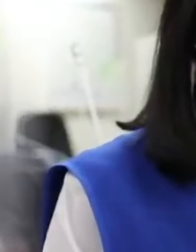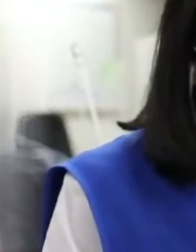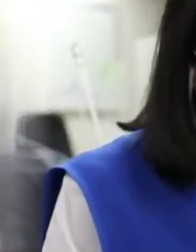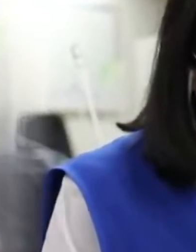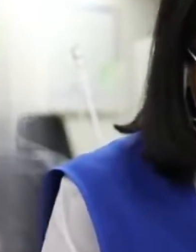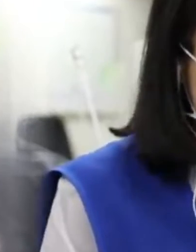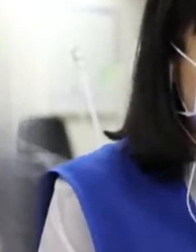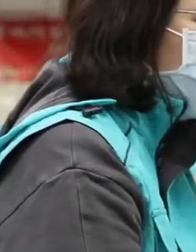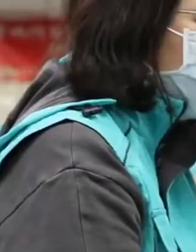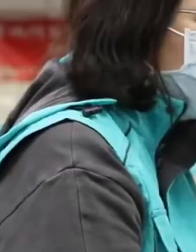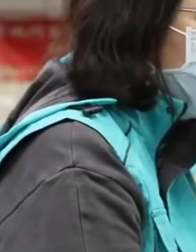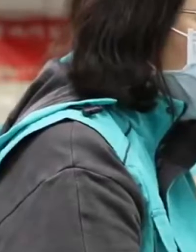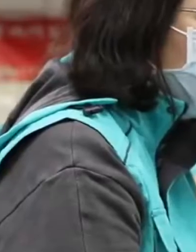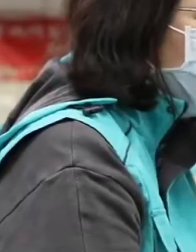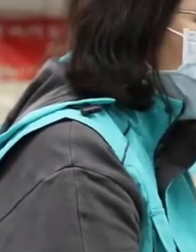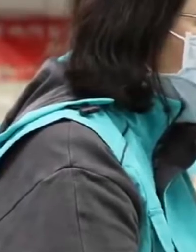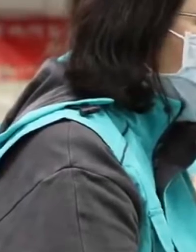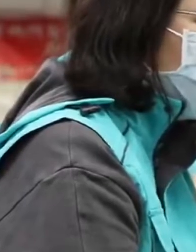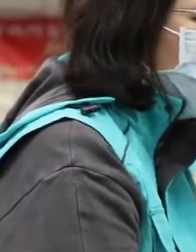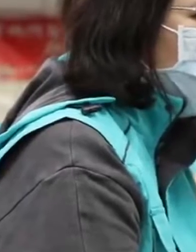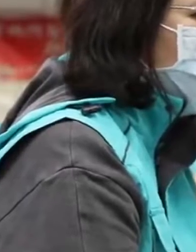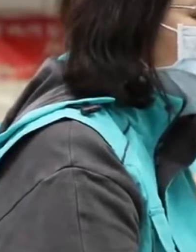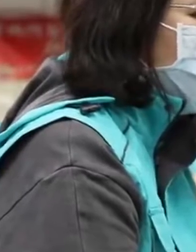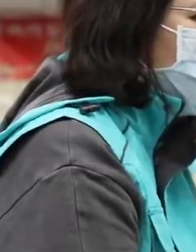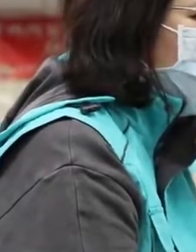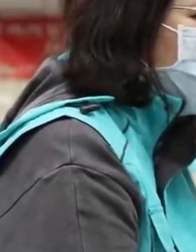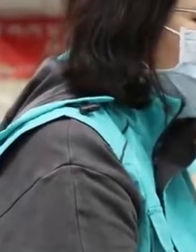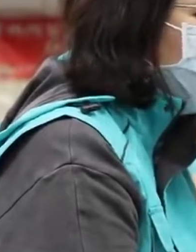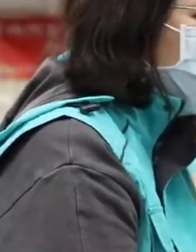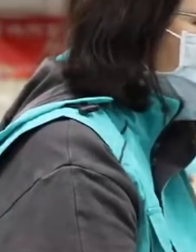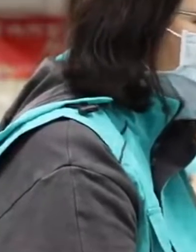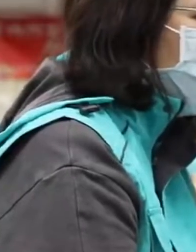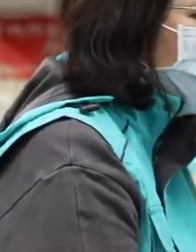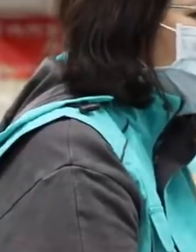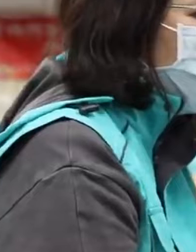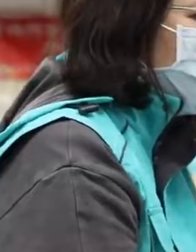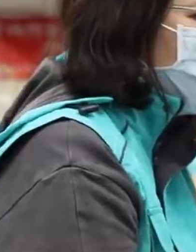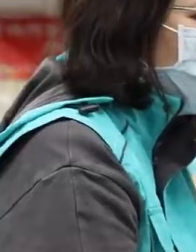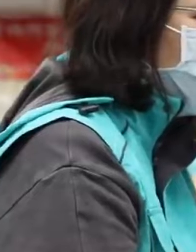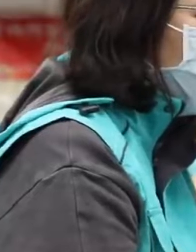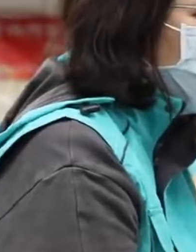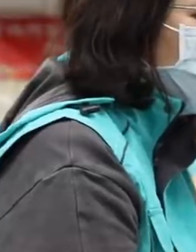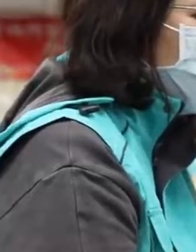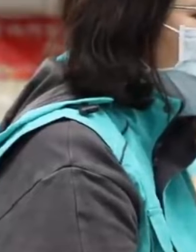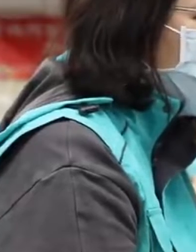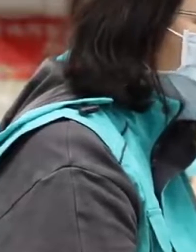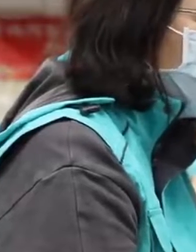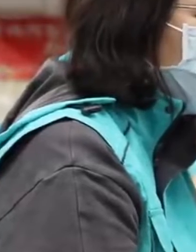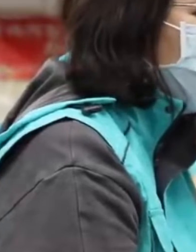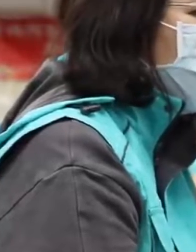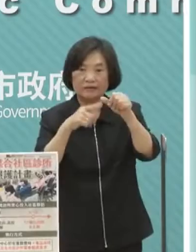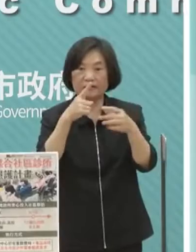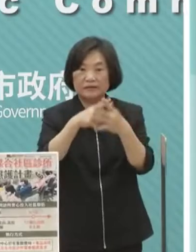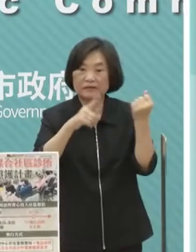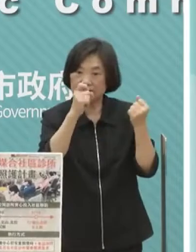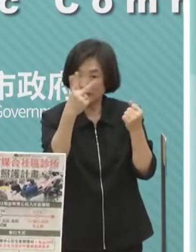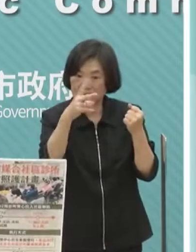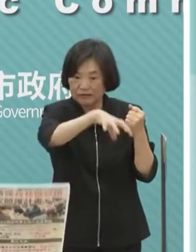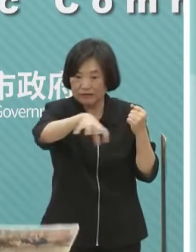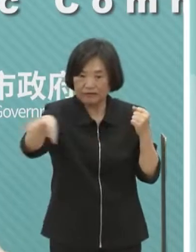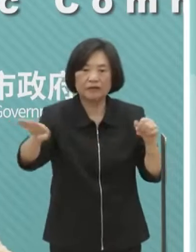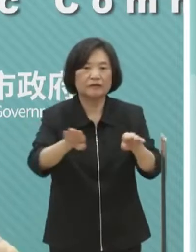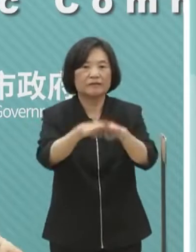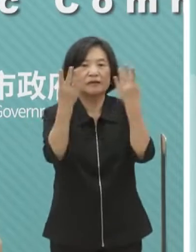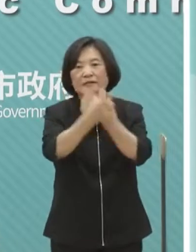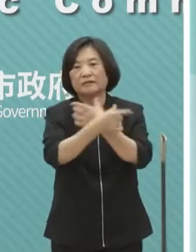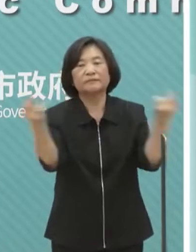后续咨询、领药等服务，尽量让医疗体系发挥最大功能。 我们预计五月十六会全部上去，这个意思